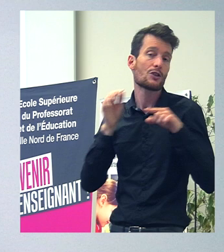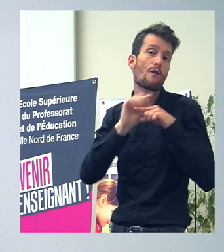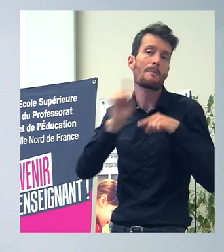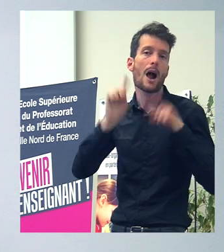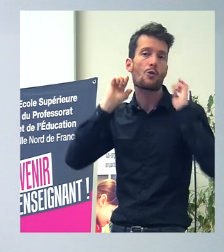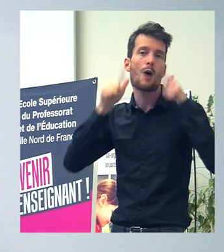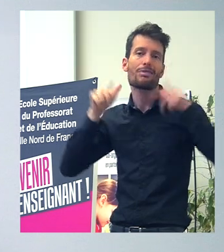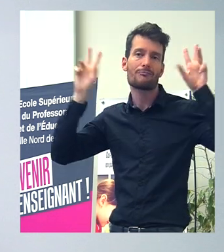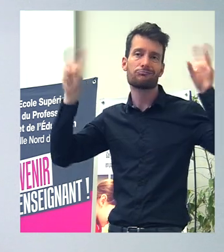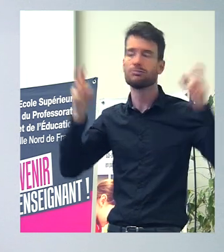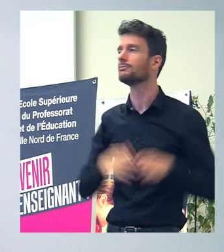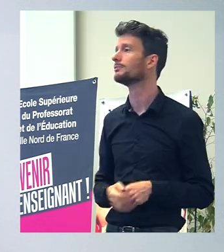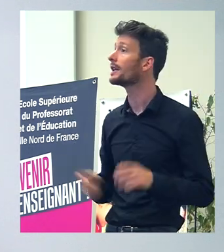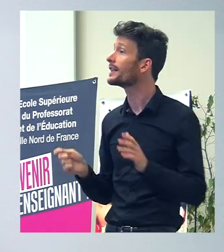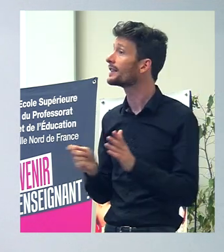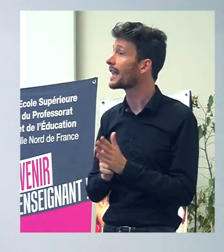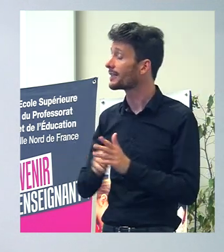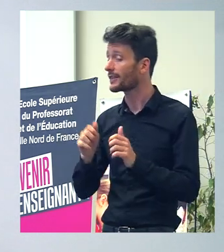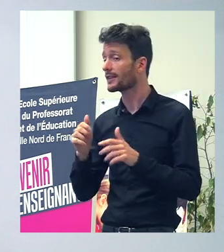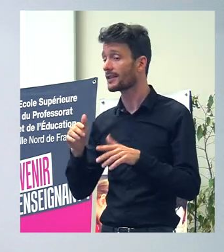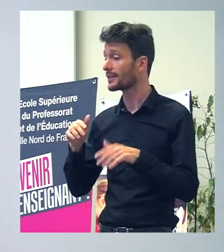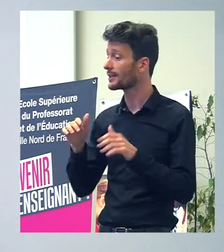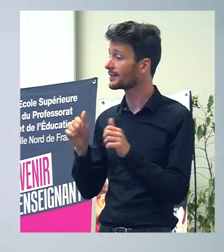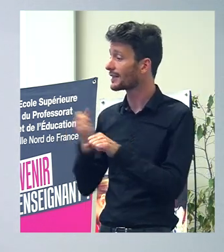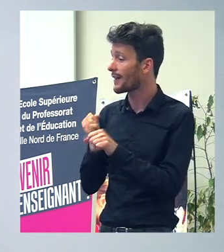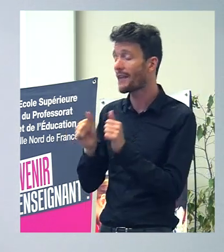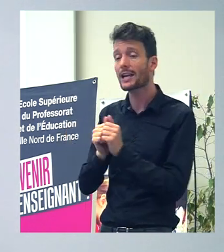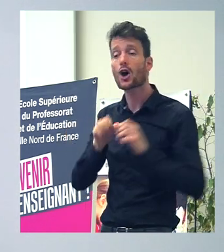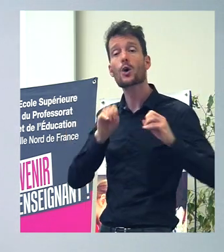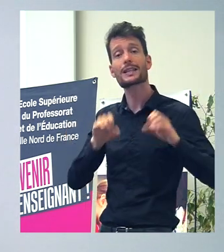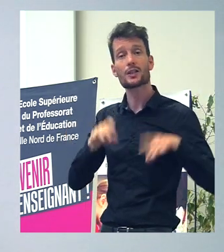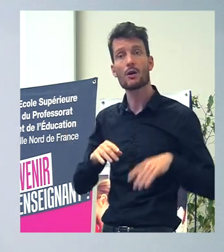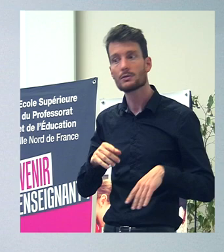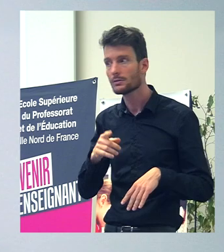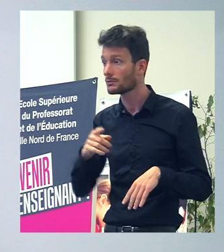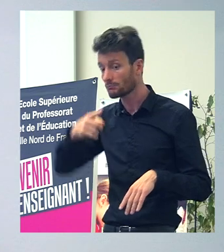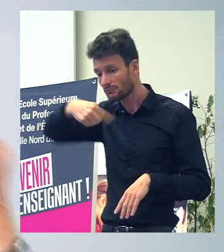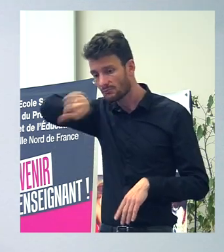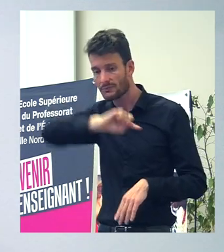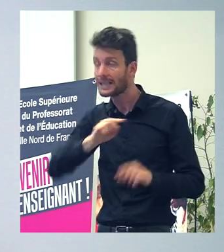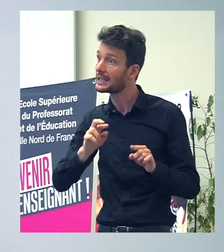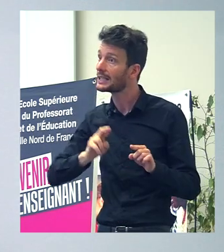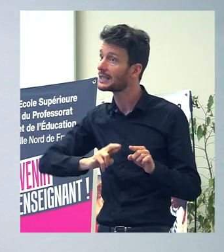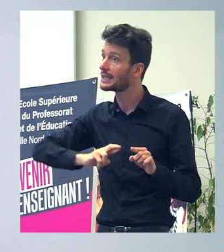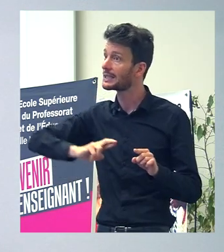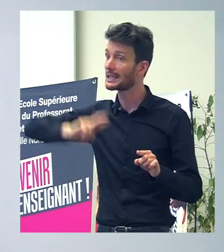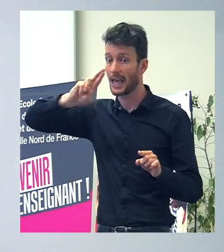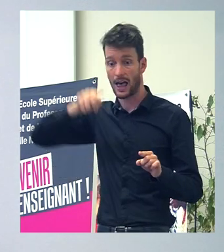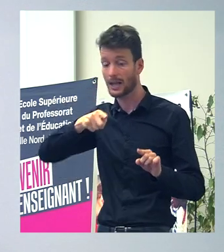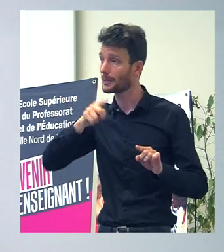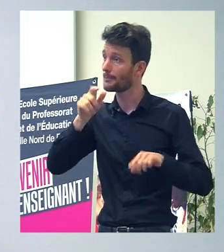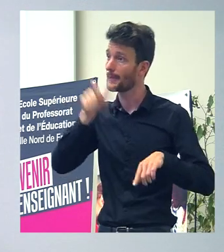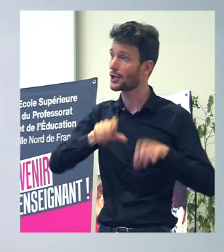enseignants avec la même DVP, c'est très rare que les enseignants admettent qu'on ne veut pas donner à ceux qui ont